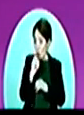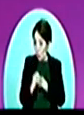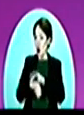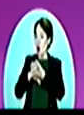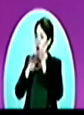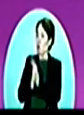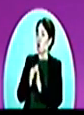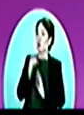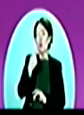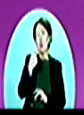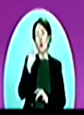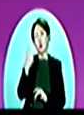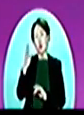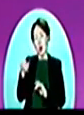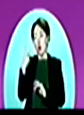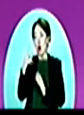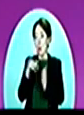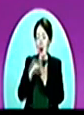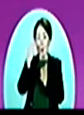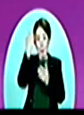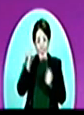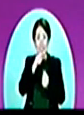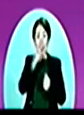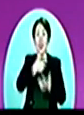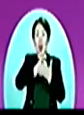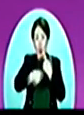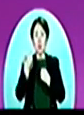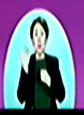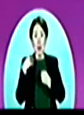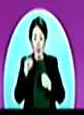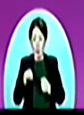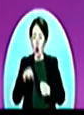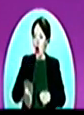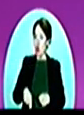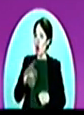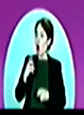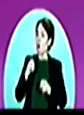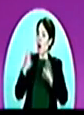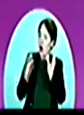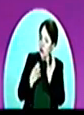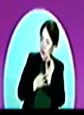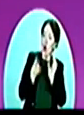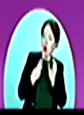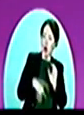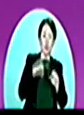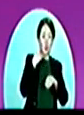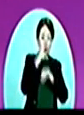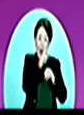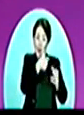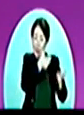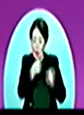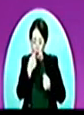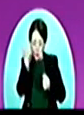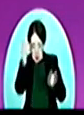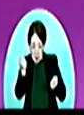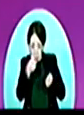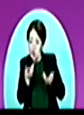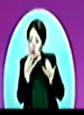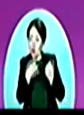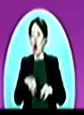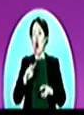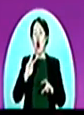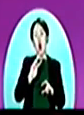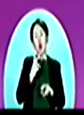нь буюу 134.2 мянган малчин зээлтэй байсан бол 2018 онд өмнөх оноос зээлтэй малчдын